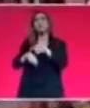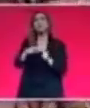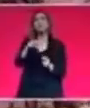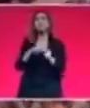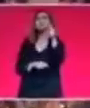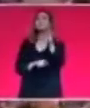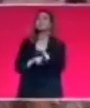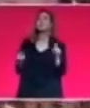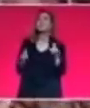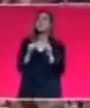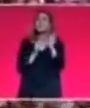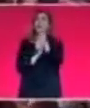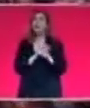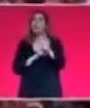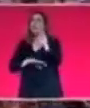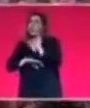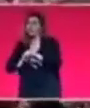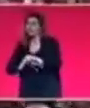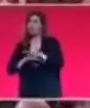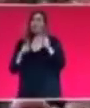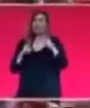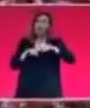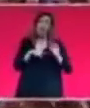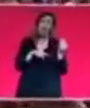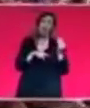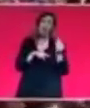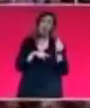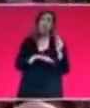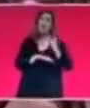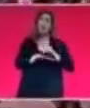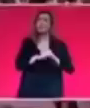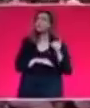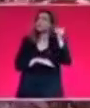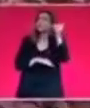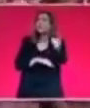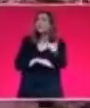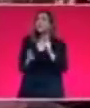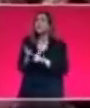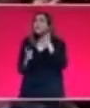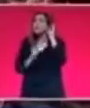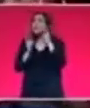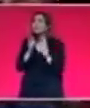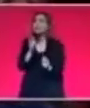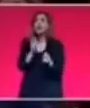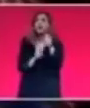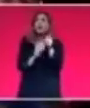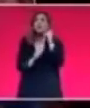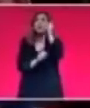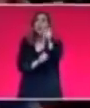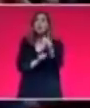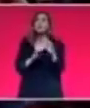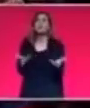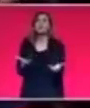Και στις ευρωεκλογές και στις βουλευτικές εκλογές και στο μέλλον που έχουμε μπροστά μας. Γιατί όταν το μαύρο